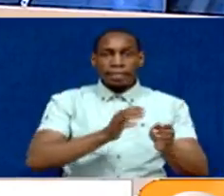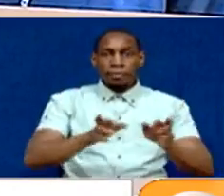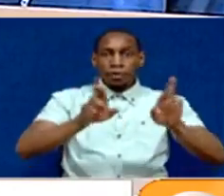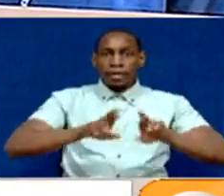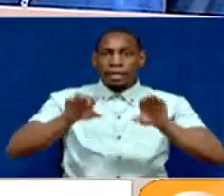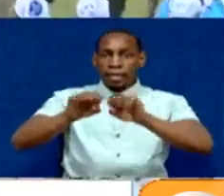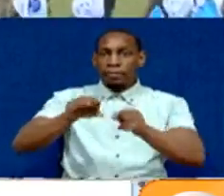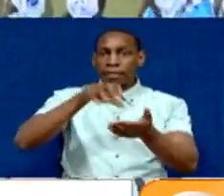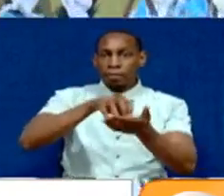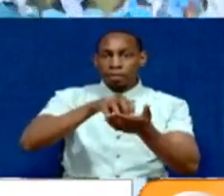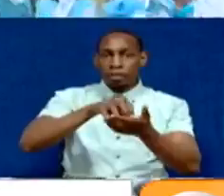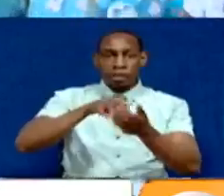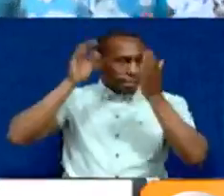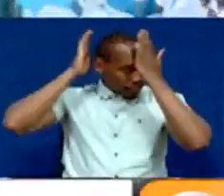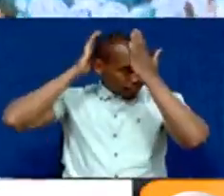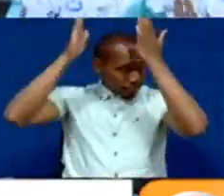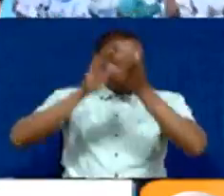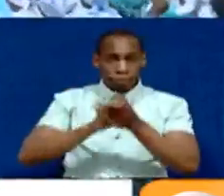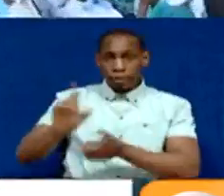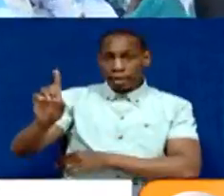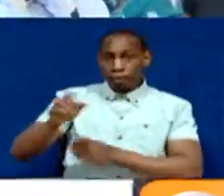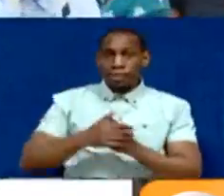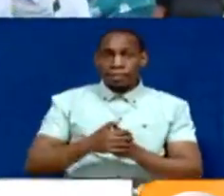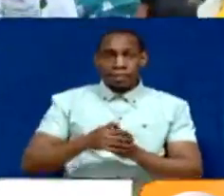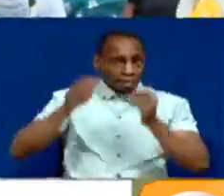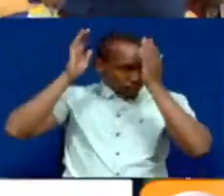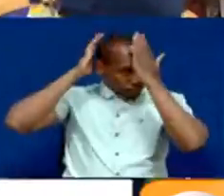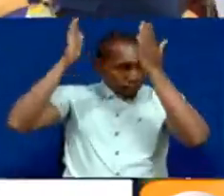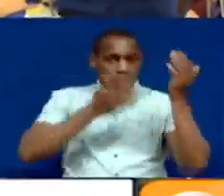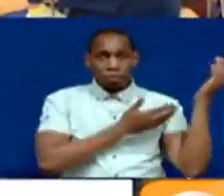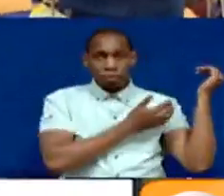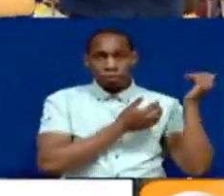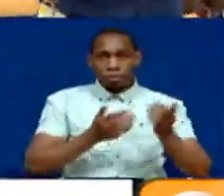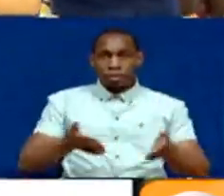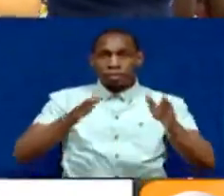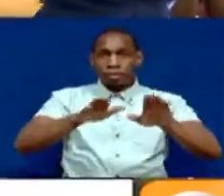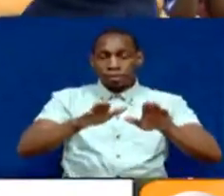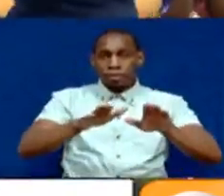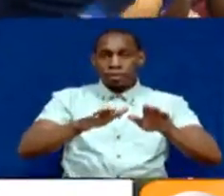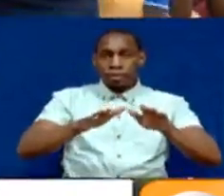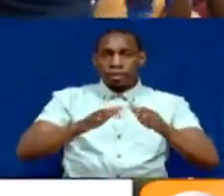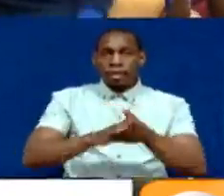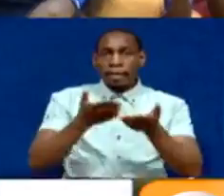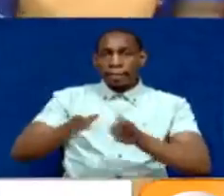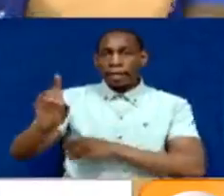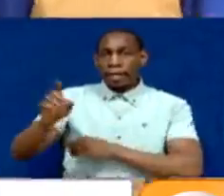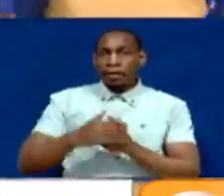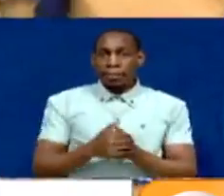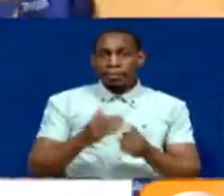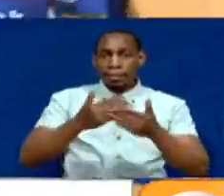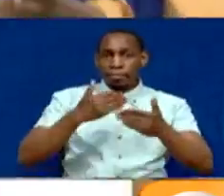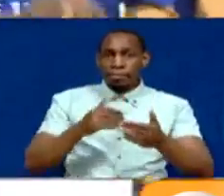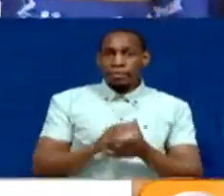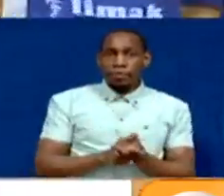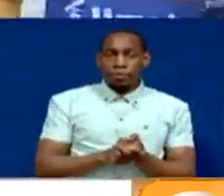wakijiandaa kuchukua nafasi yake kama askofu wa jimbo la Nairobi. Askofu Anyolo anatarajiwa kupokewa rasmi hapo kesho hapa Nairobi. Kabla